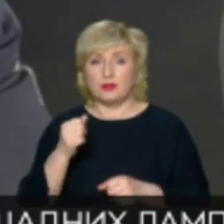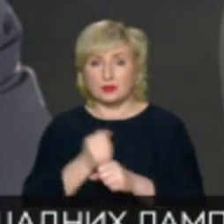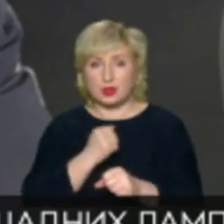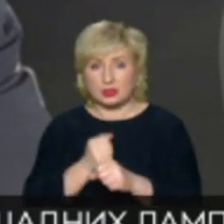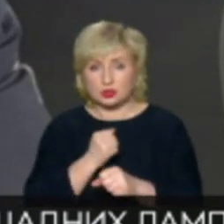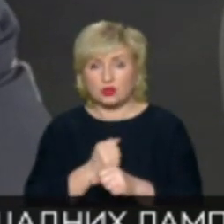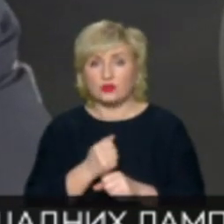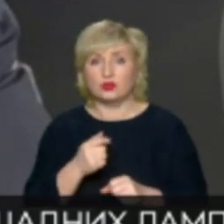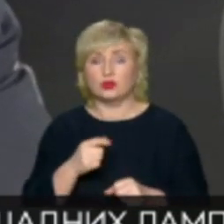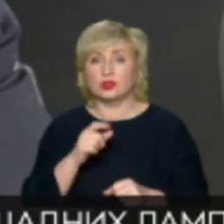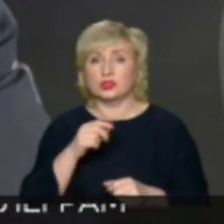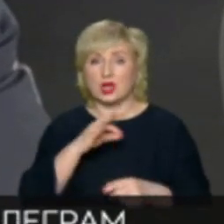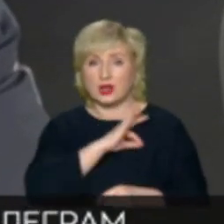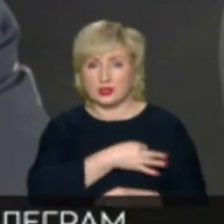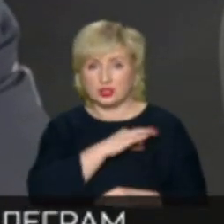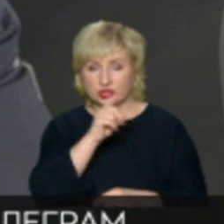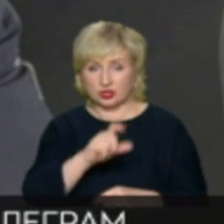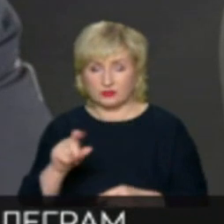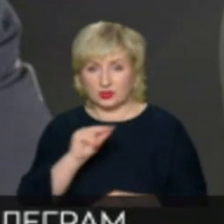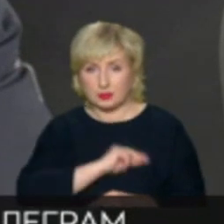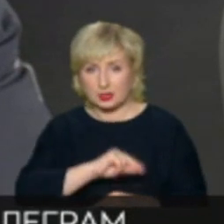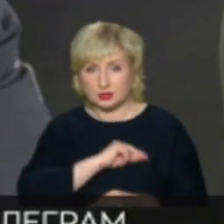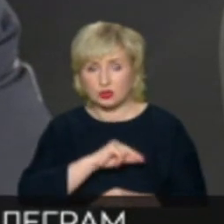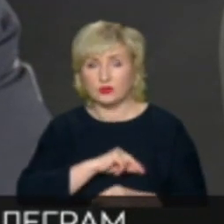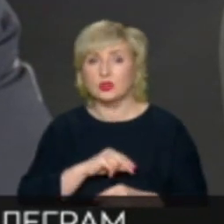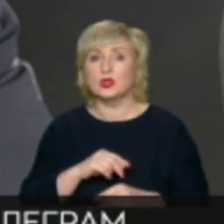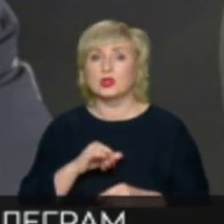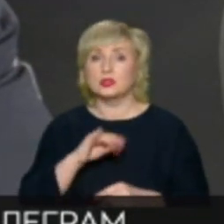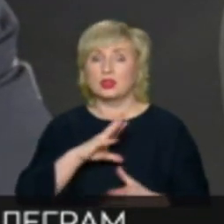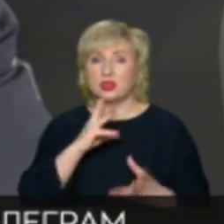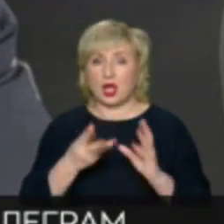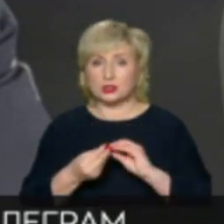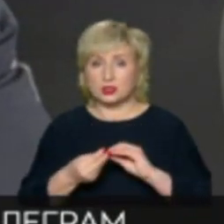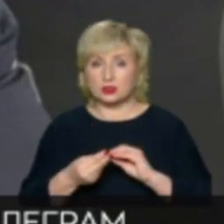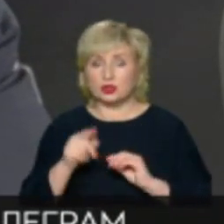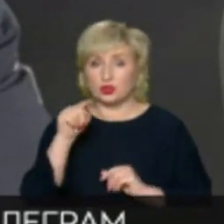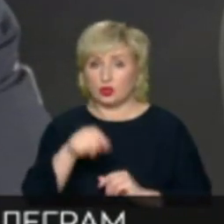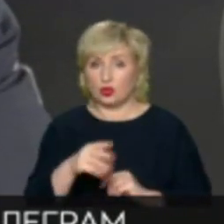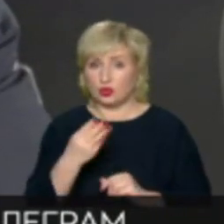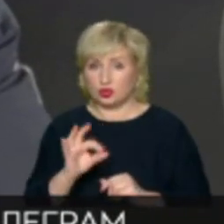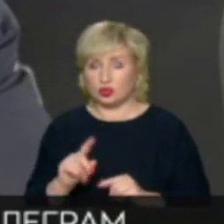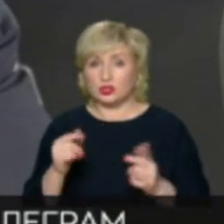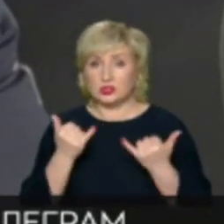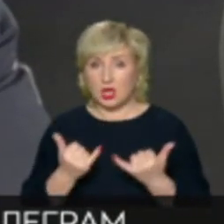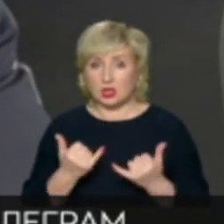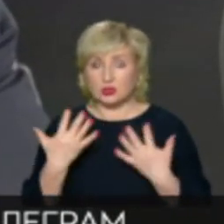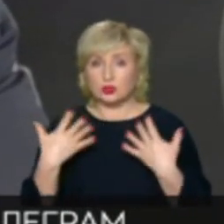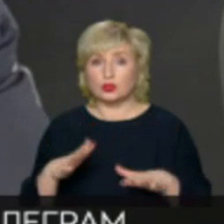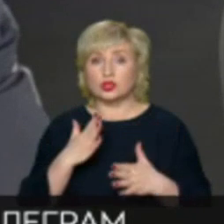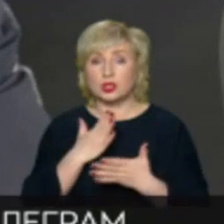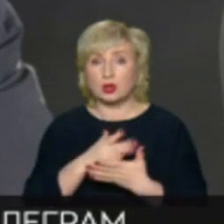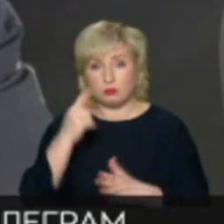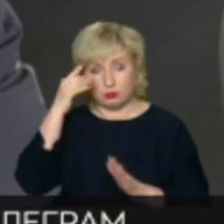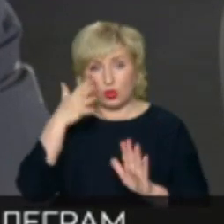відпрацьовують, слідчі відпрацьовують. І з наслідків того, що зараз вже є